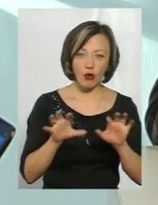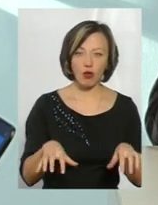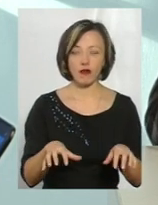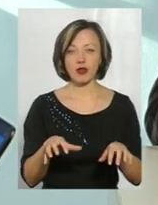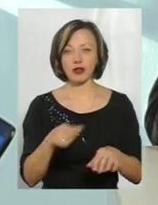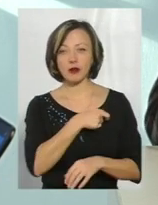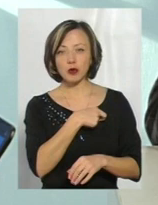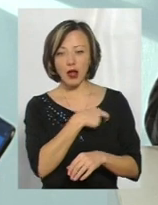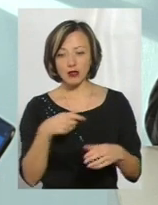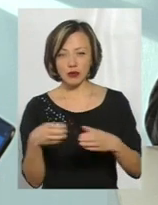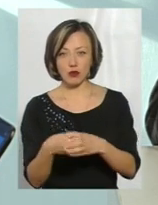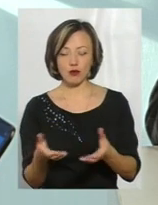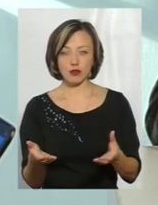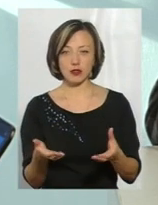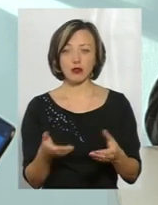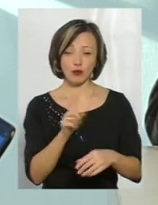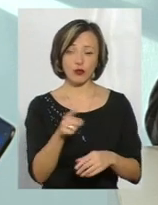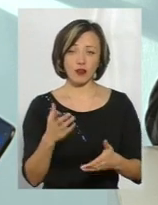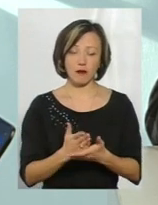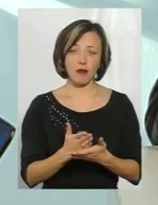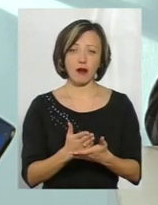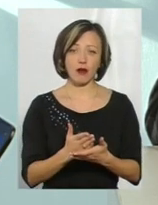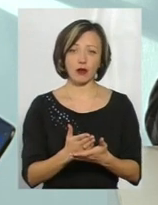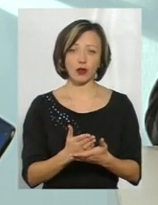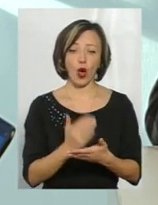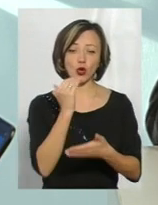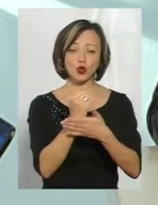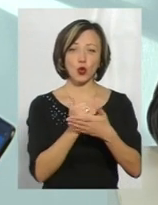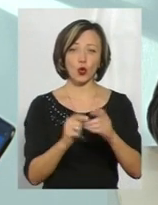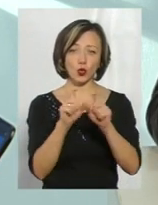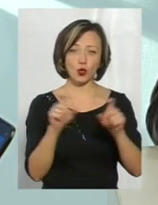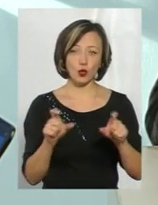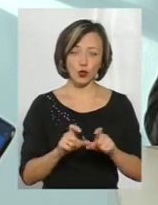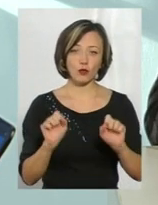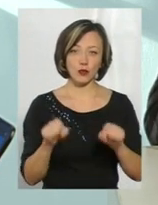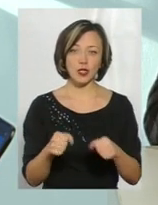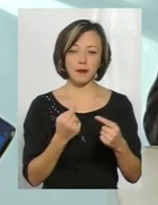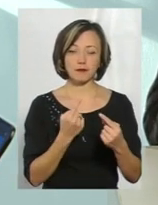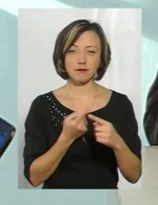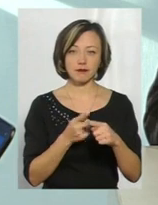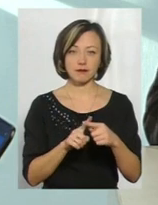в депутатському корпусі, тому що вони мають насправді структуру, з якою можна працювати, яка може приносити перемогу.